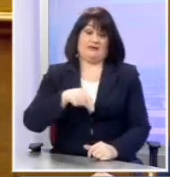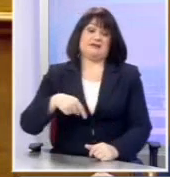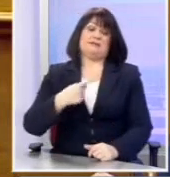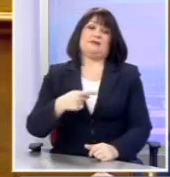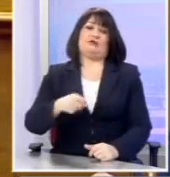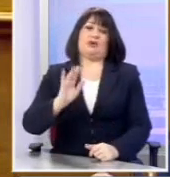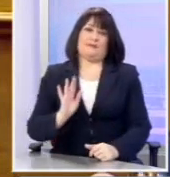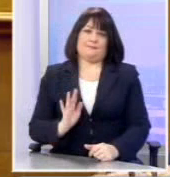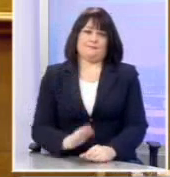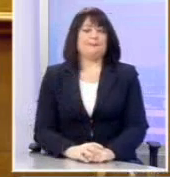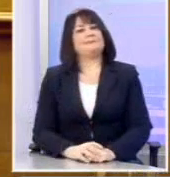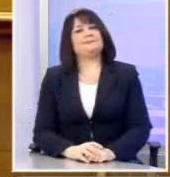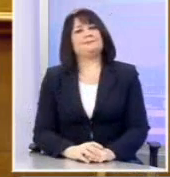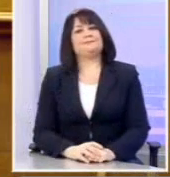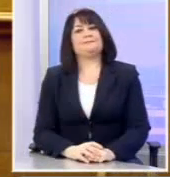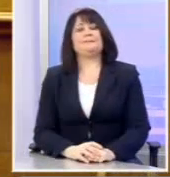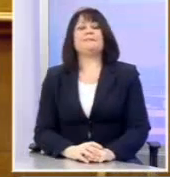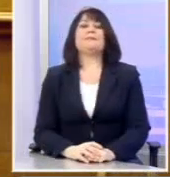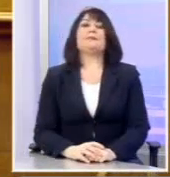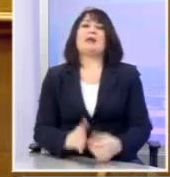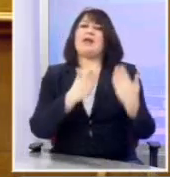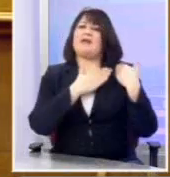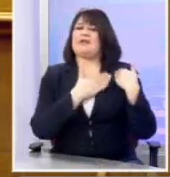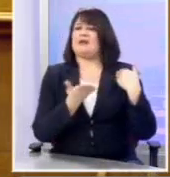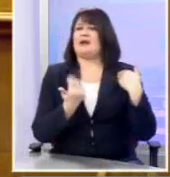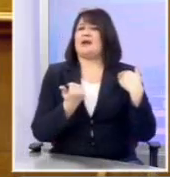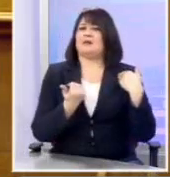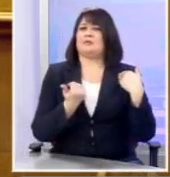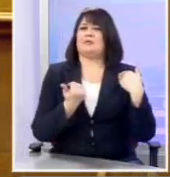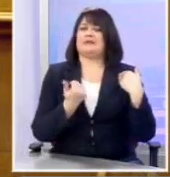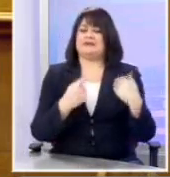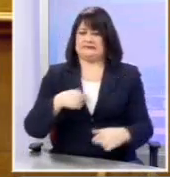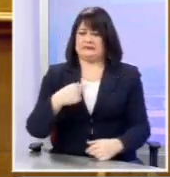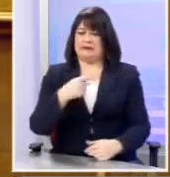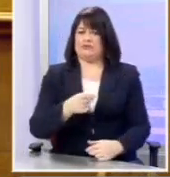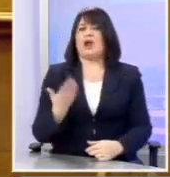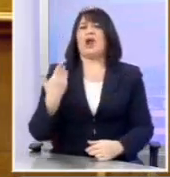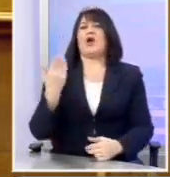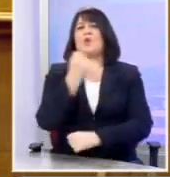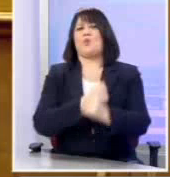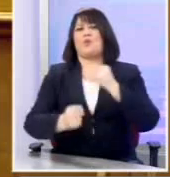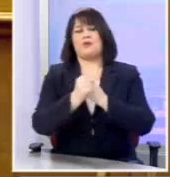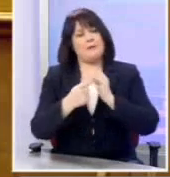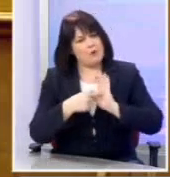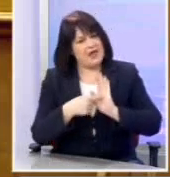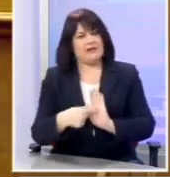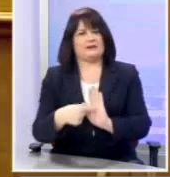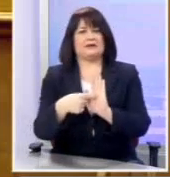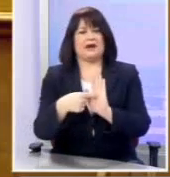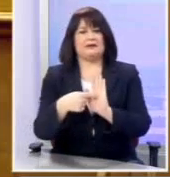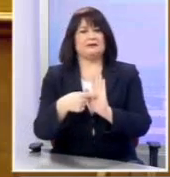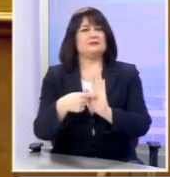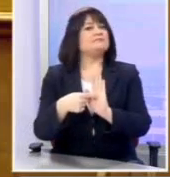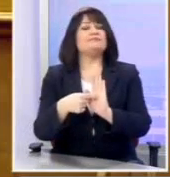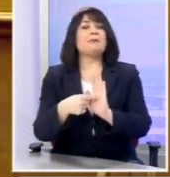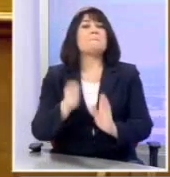όπως βαθιά ανεύθυνη είναι και η στάση που κρατήσαν τα τελευταία χρόνια κυρίως